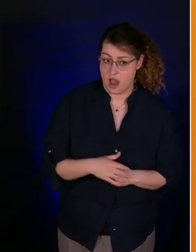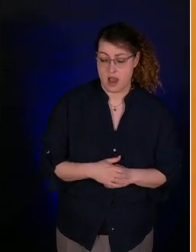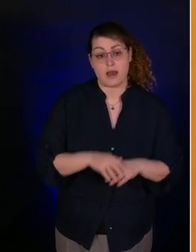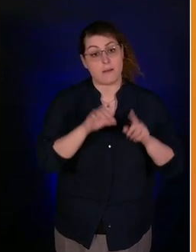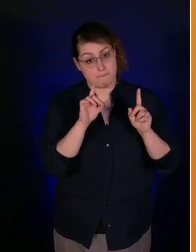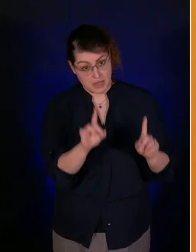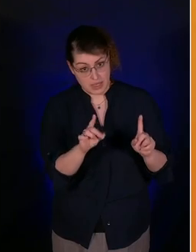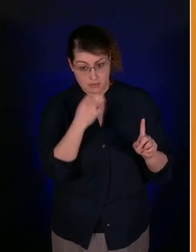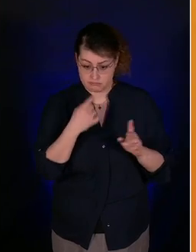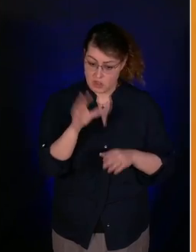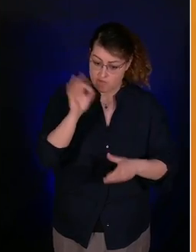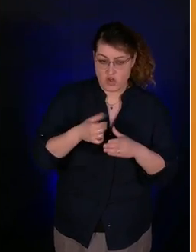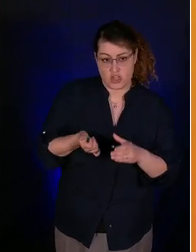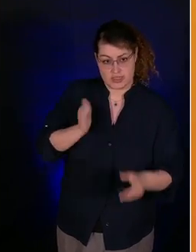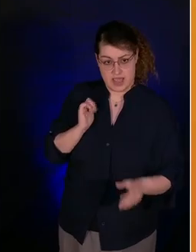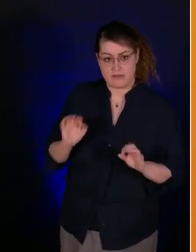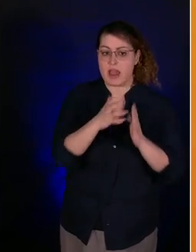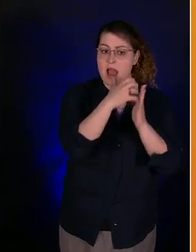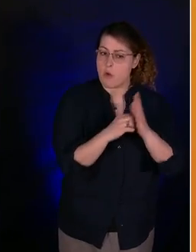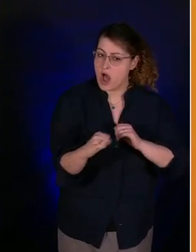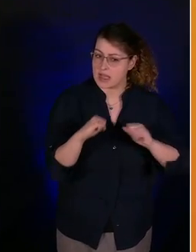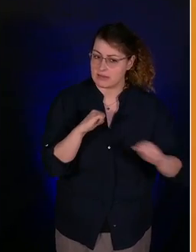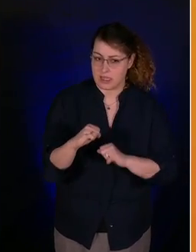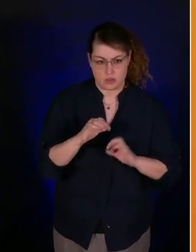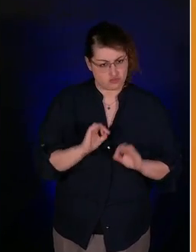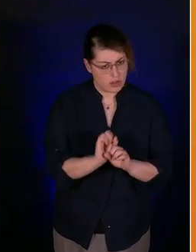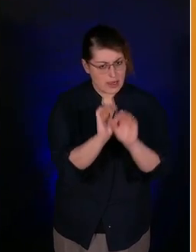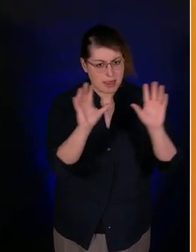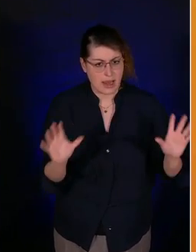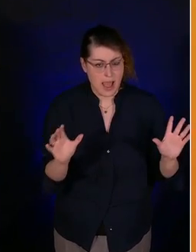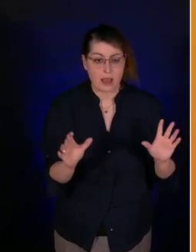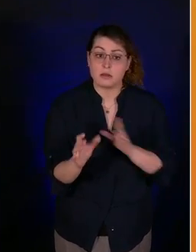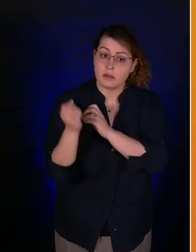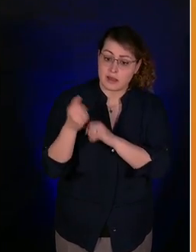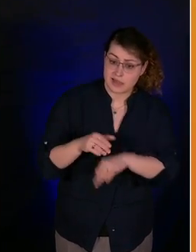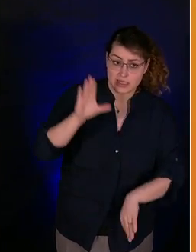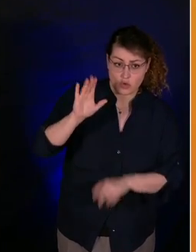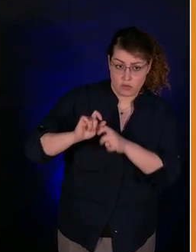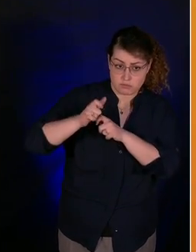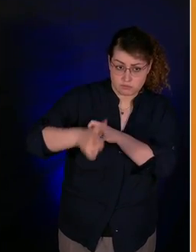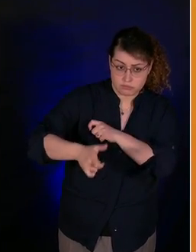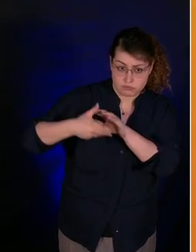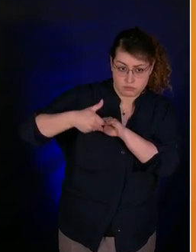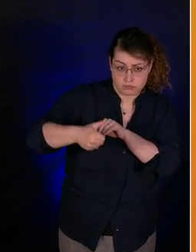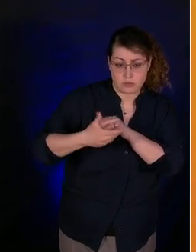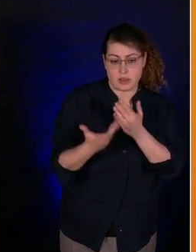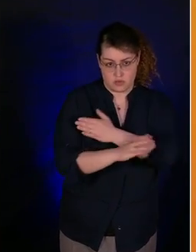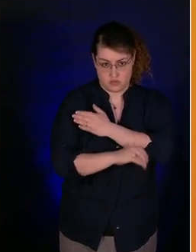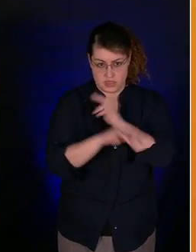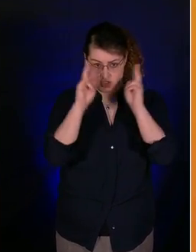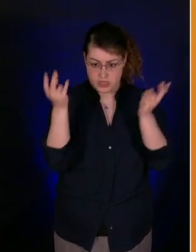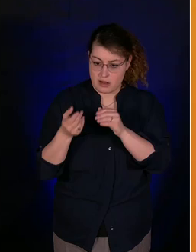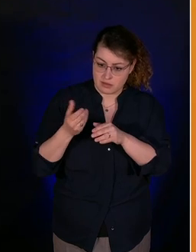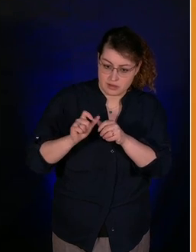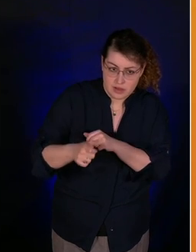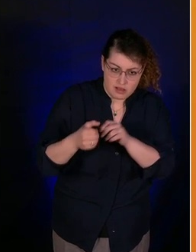ailleurs, compte tenu du vote d'hier sur le rapport d'activité, il apparaît clairement que la candidature à sa succession proposée par notre secrétaire général a perdu une partie